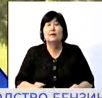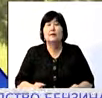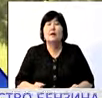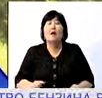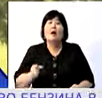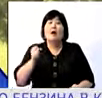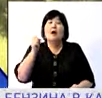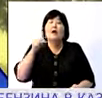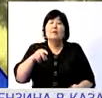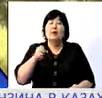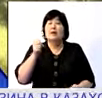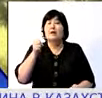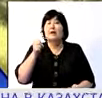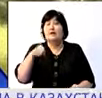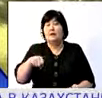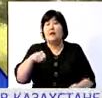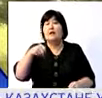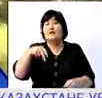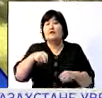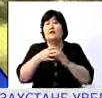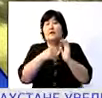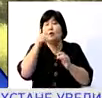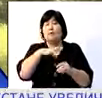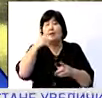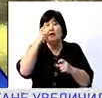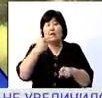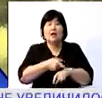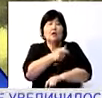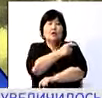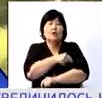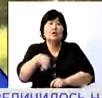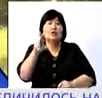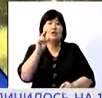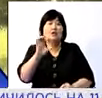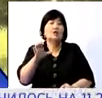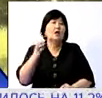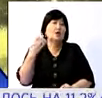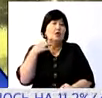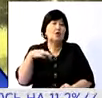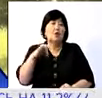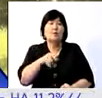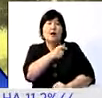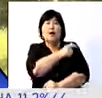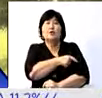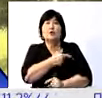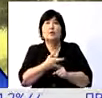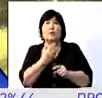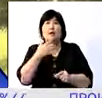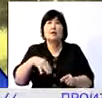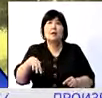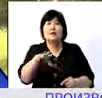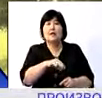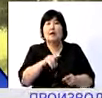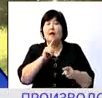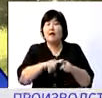11 апреля 2019 года в 12:30 поступило сообщение от дежурного ДЧС Кызылординской области, дежурного Южного регионального